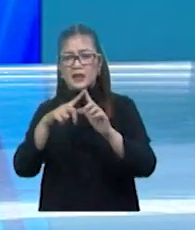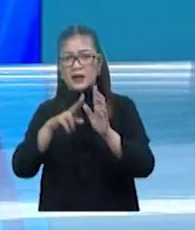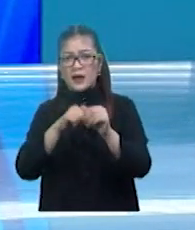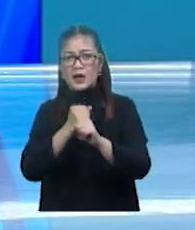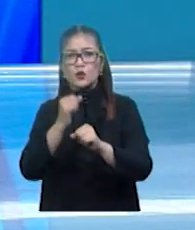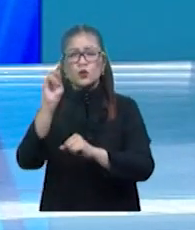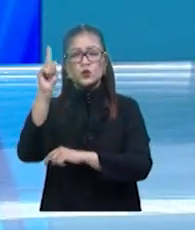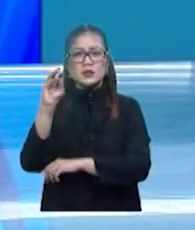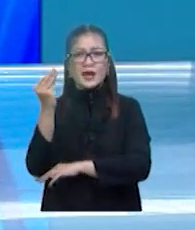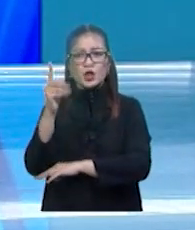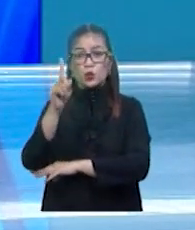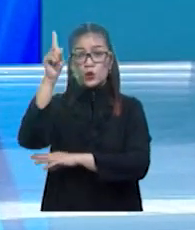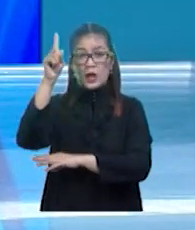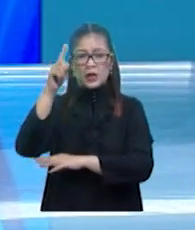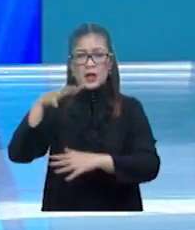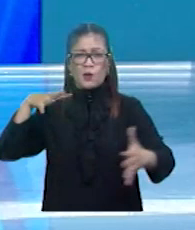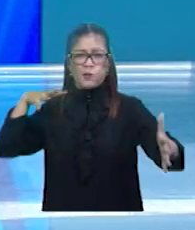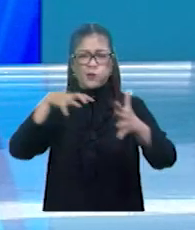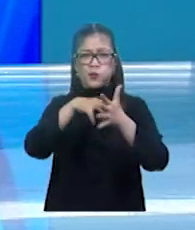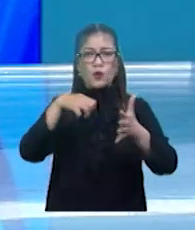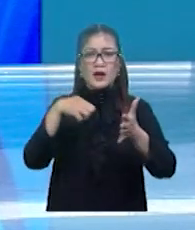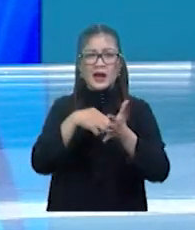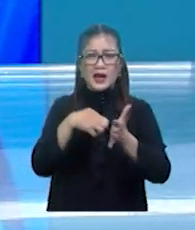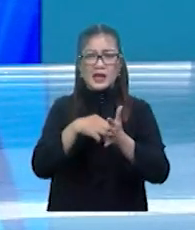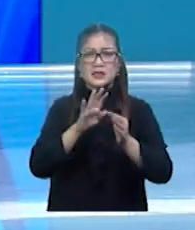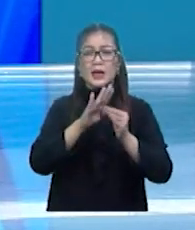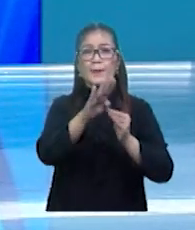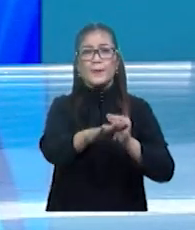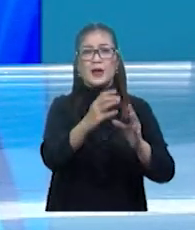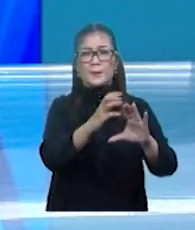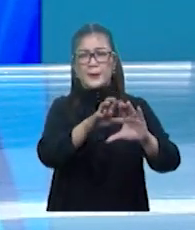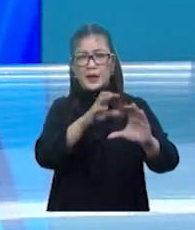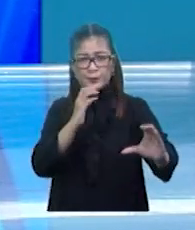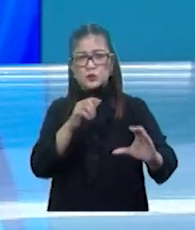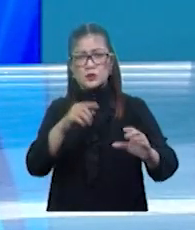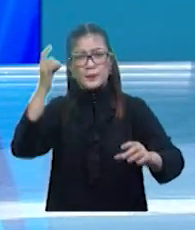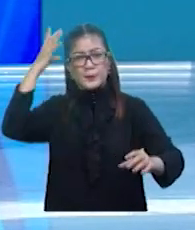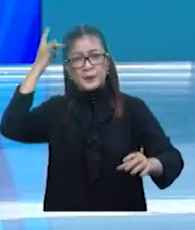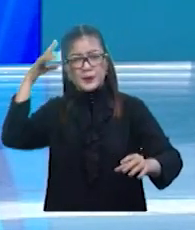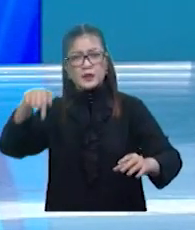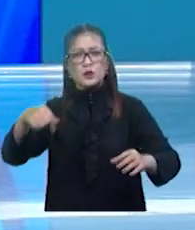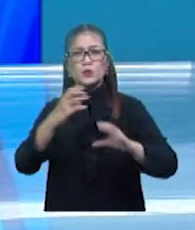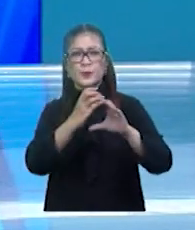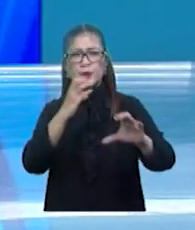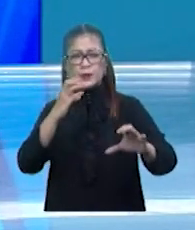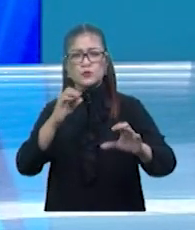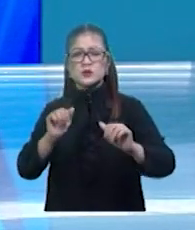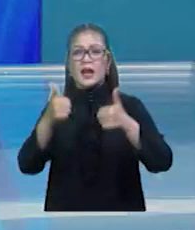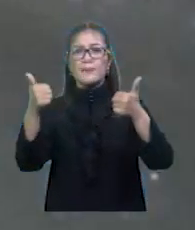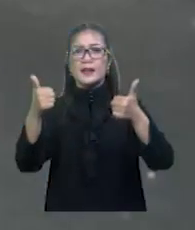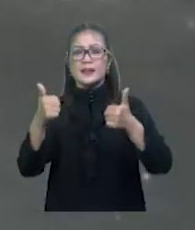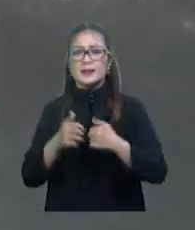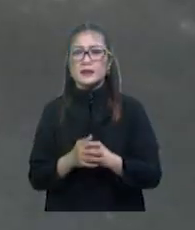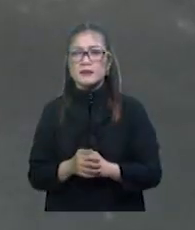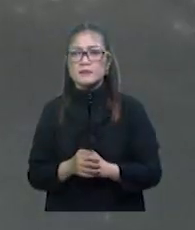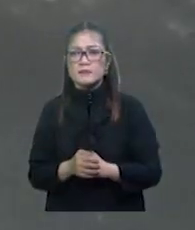hari. Kerasnya tabrakan membuat roda depan minibus terlepas. Pengemudi minibus selamat dalam insiden ini.